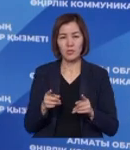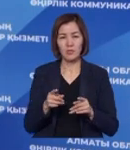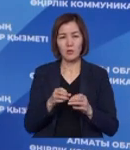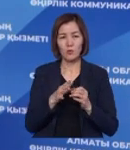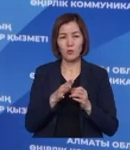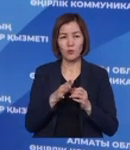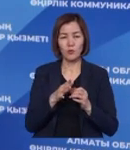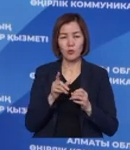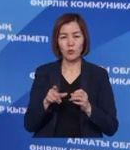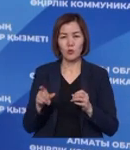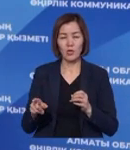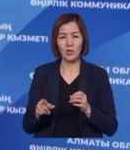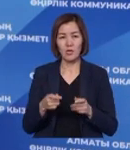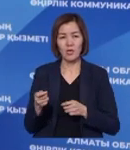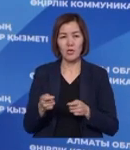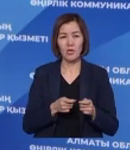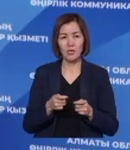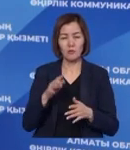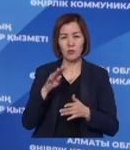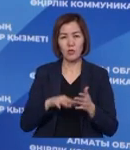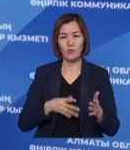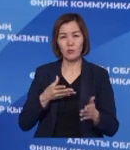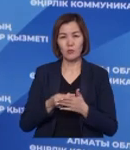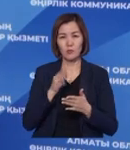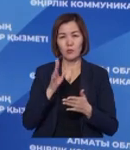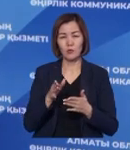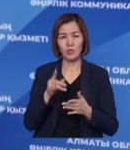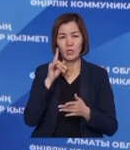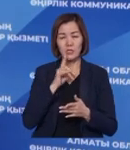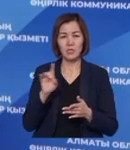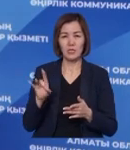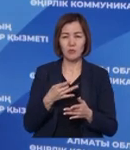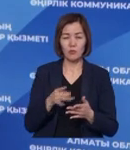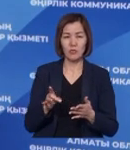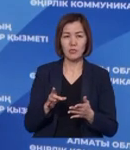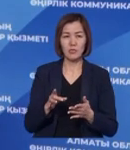14 тұлғаға әкімшілік айыппұл салынған болатын. Ол Қазақстан Республикасы